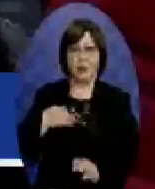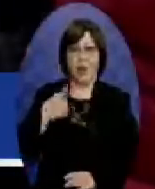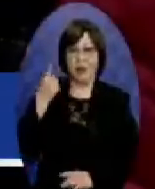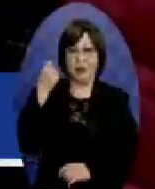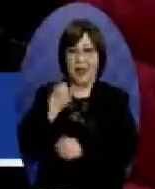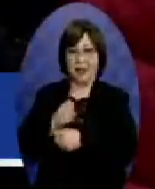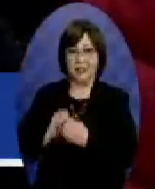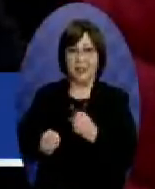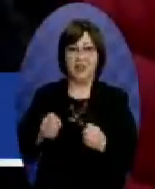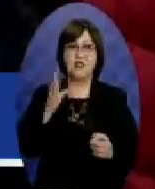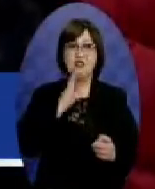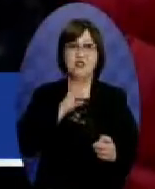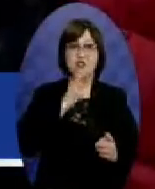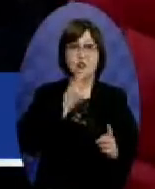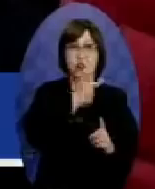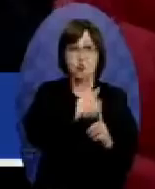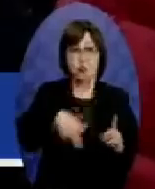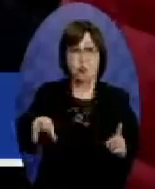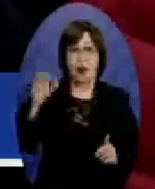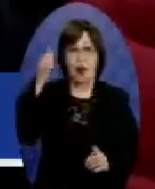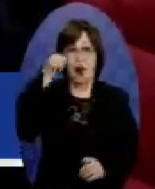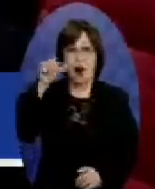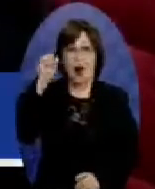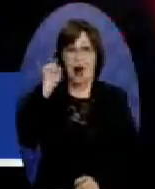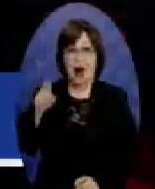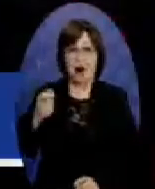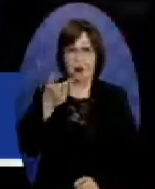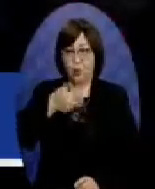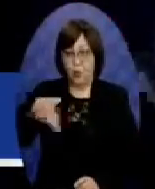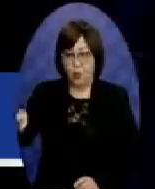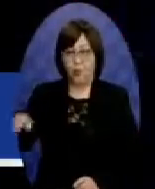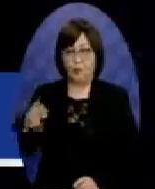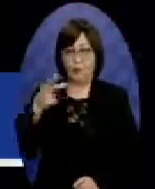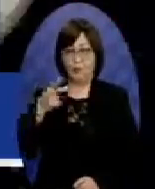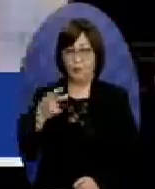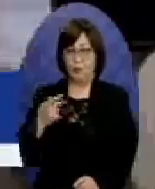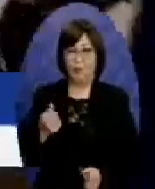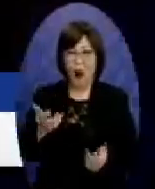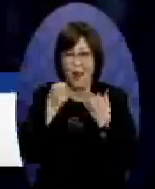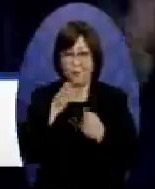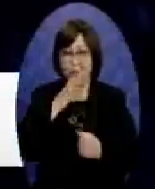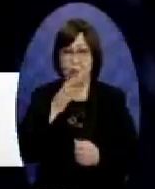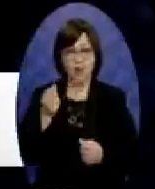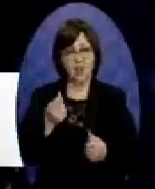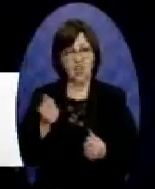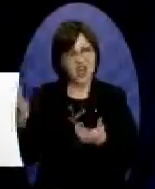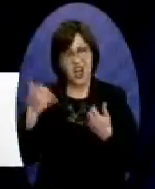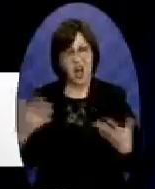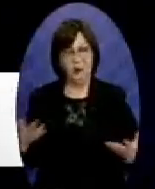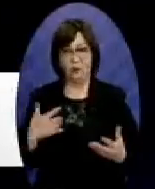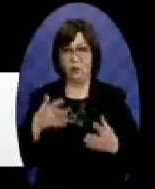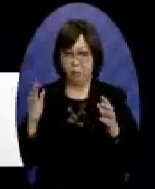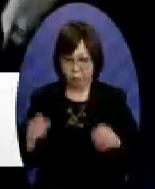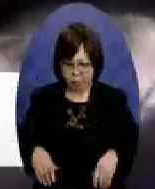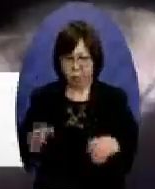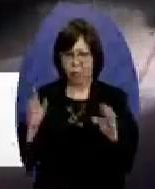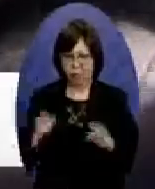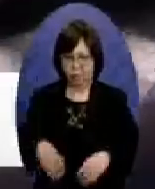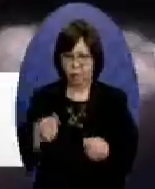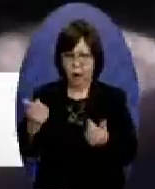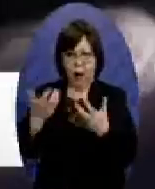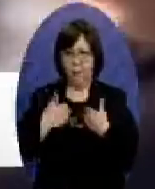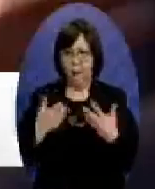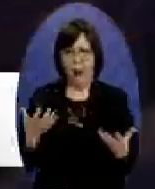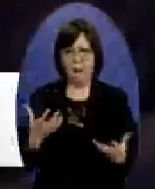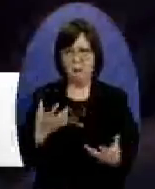групт, ах маань групт, тахгүй юу? Тэгээ ингэ мөнгө авсан ч дандаа ороогүй. Өмнөх онд халамжаа авч чадаагүй иргэдийн мөнгө болох